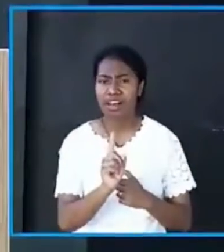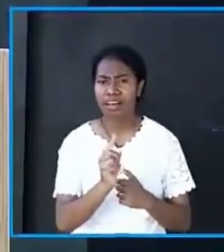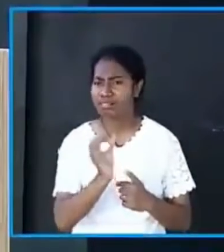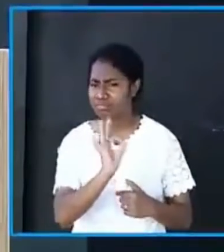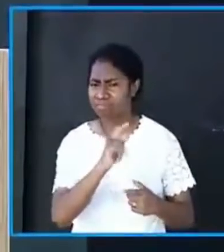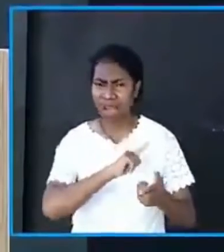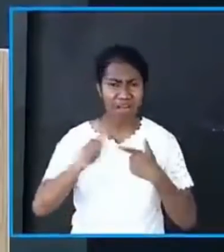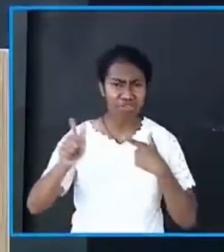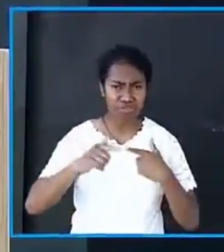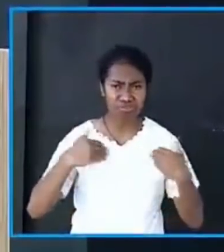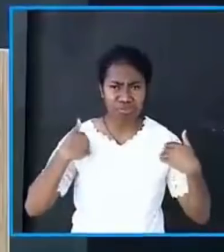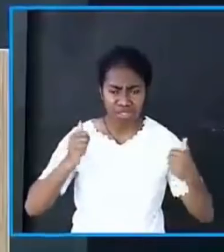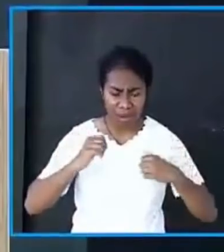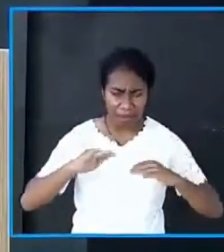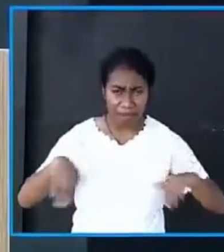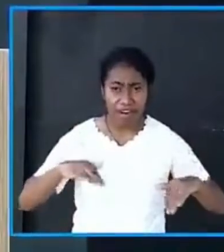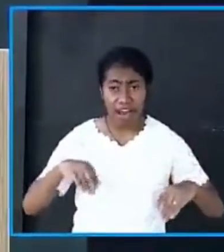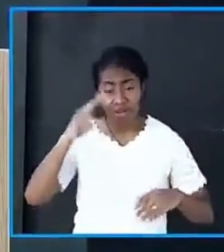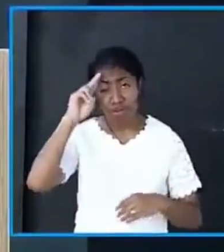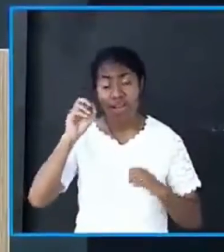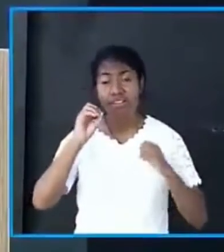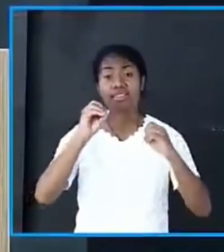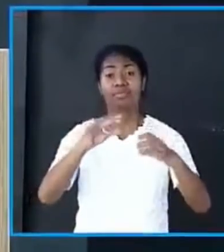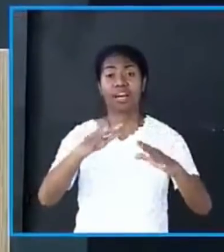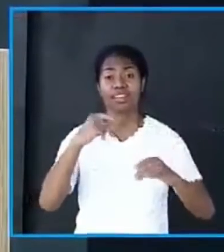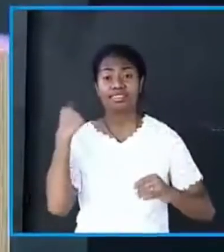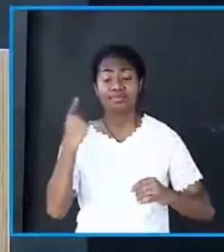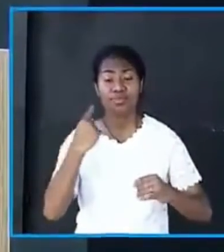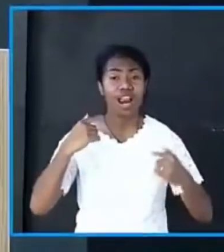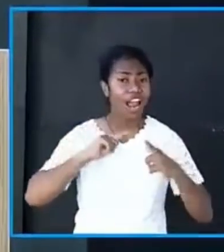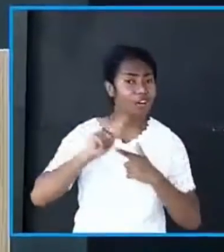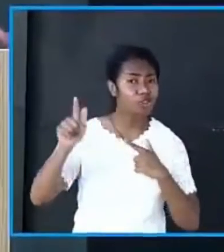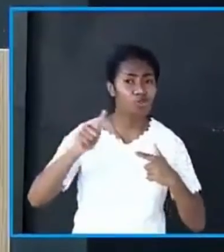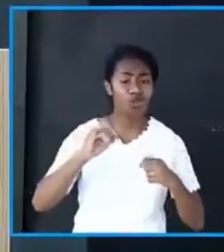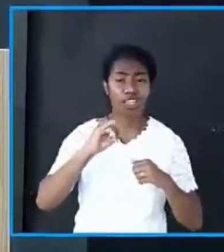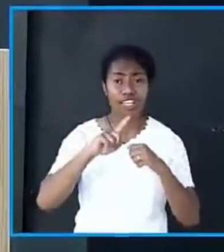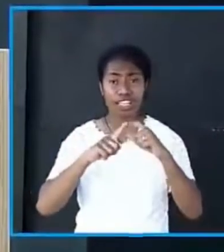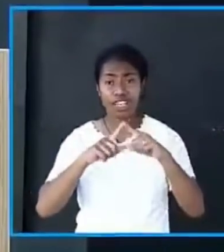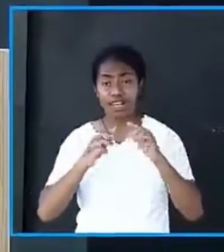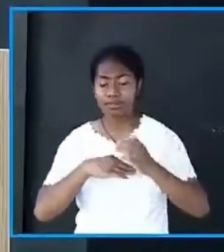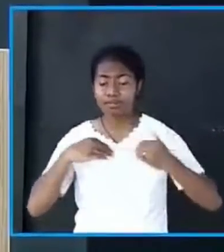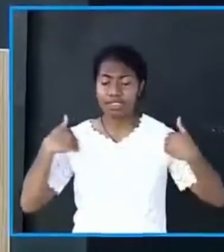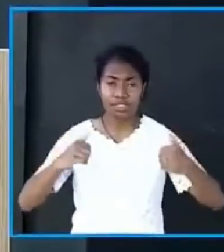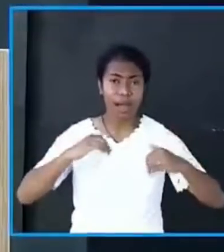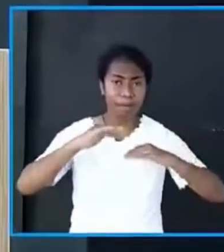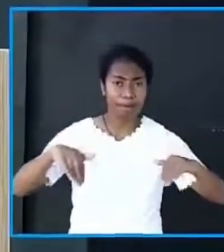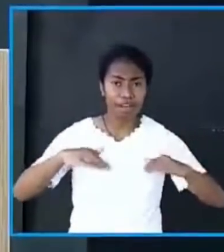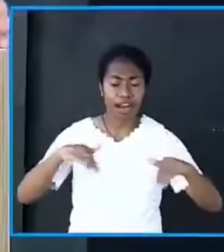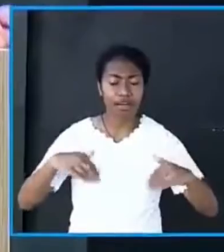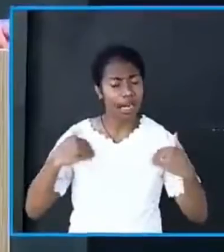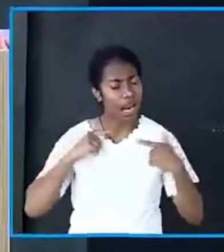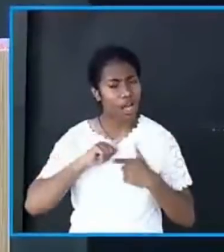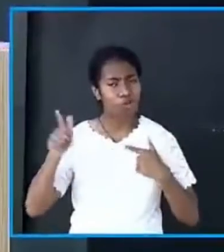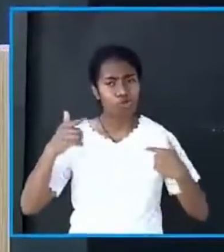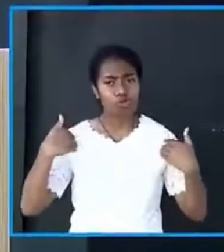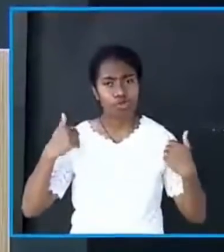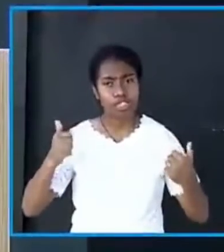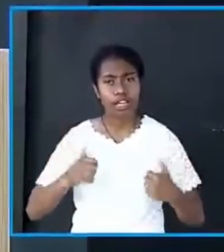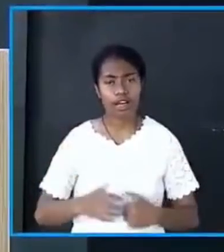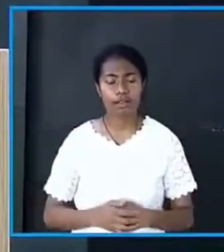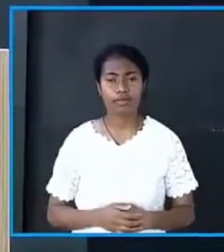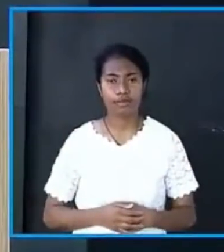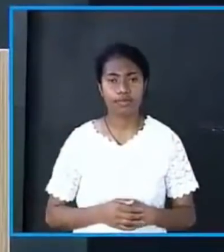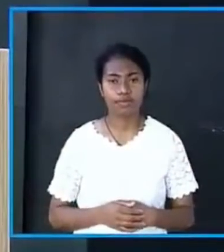kitabnya otomatis bisa berenang tidak perlu latihan tidak perlu kursi tidak perlu pelatih langsung bisa berenang